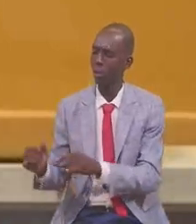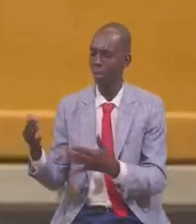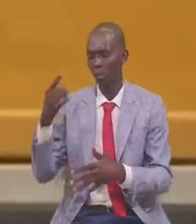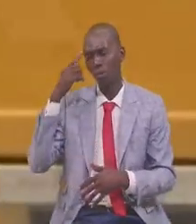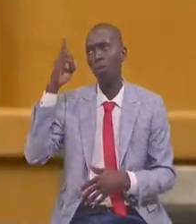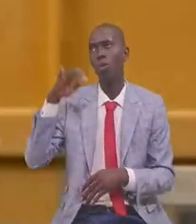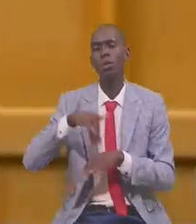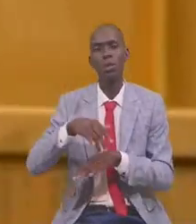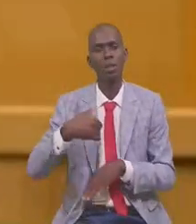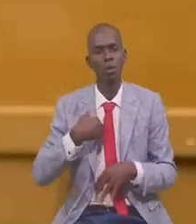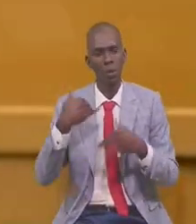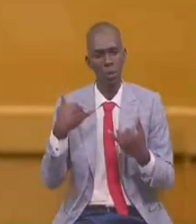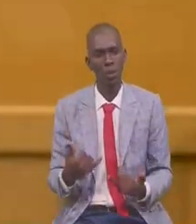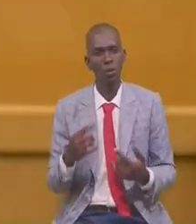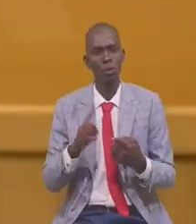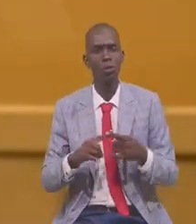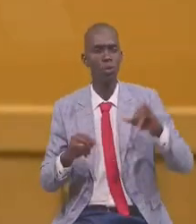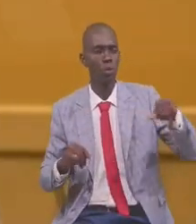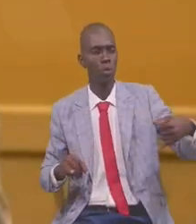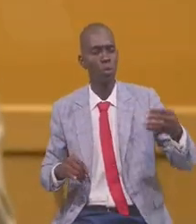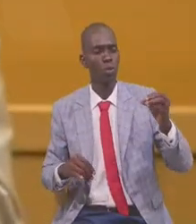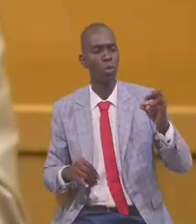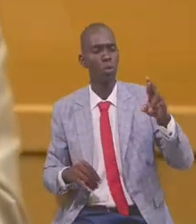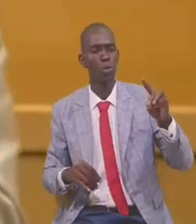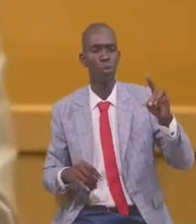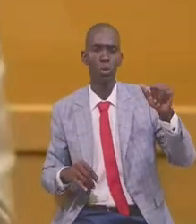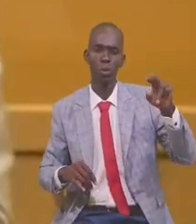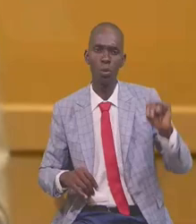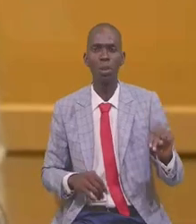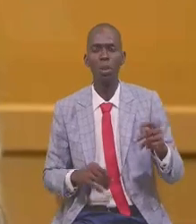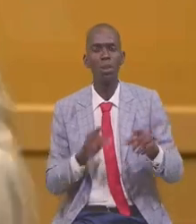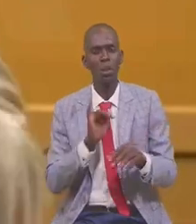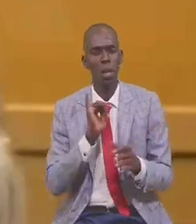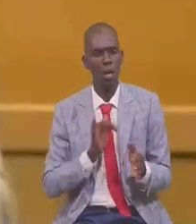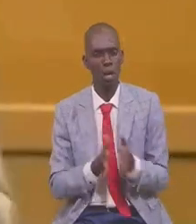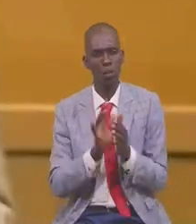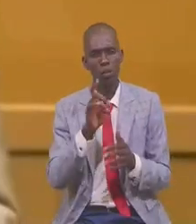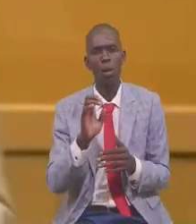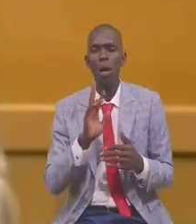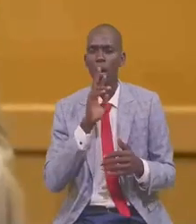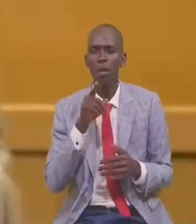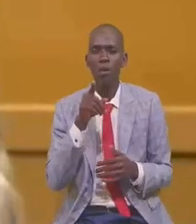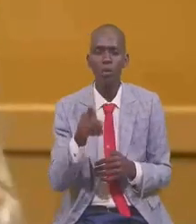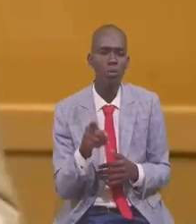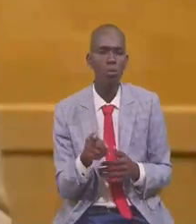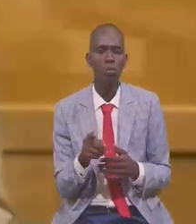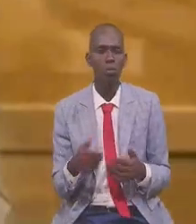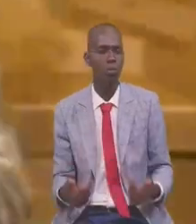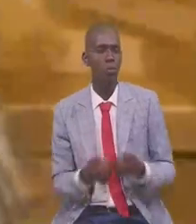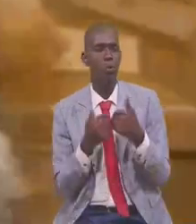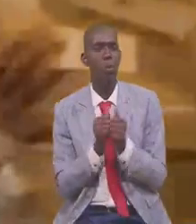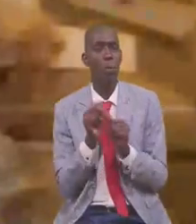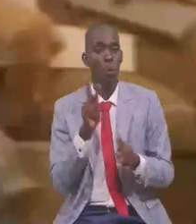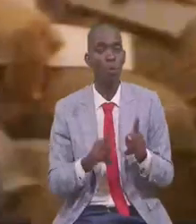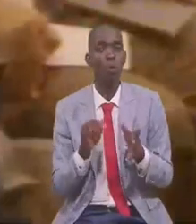Élie dit la même chose. Est-ce que tu seras confronté par des gens qui ont de bon cœur, qui ont de bonnes intentions?